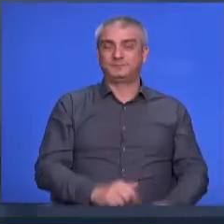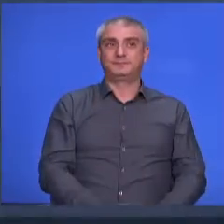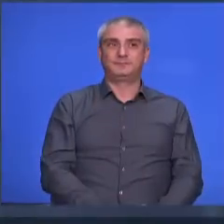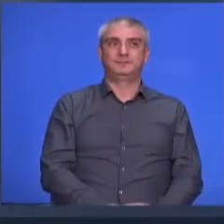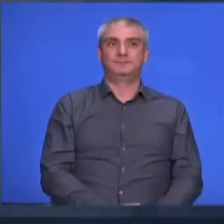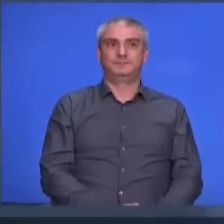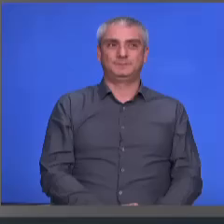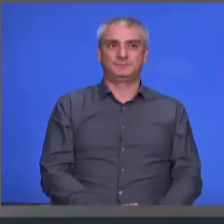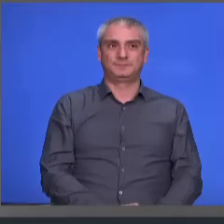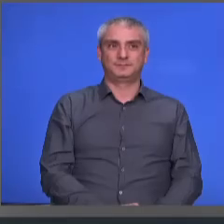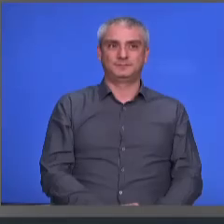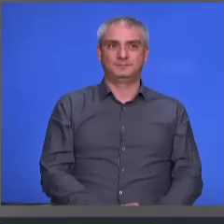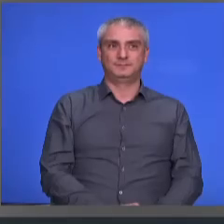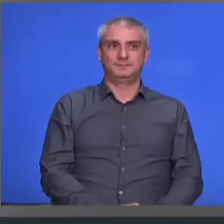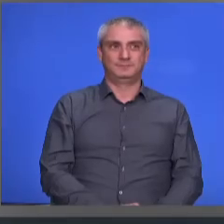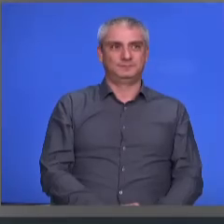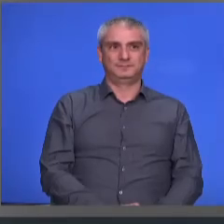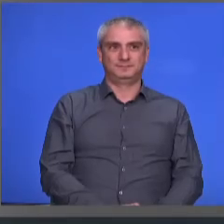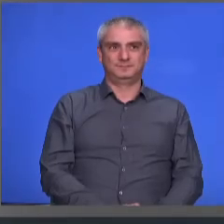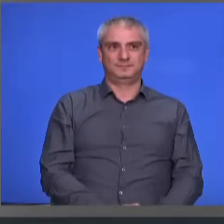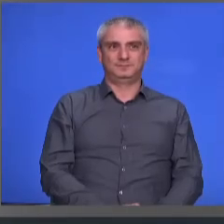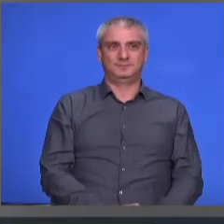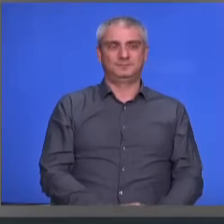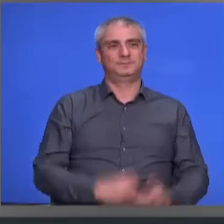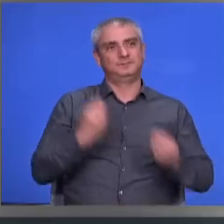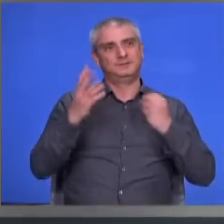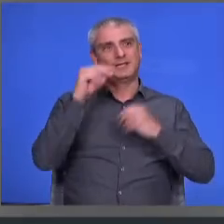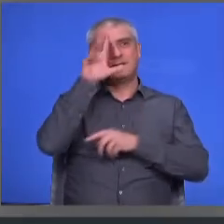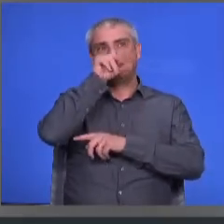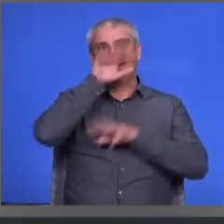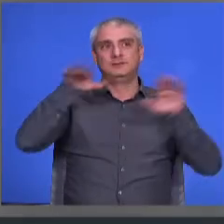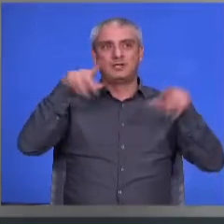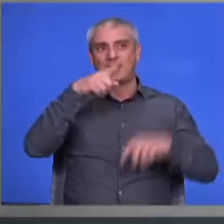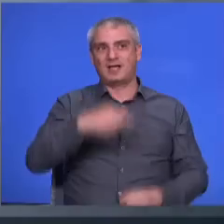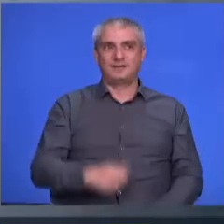That's crazy, yeah. משתעשע עם שחף.